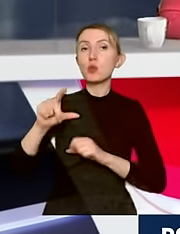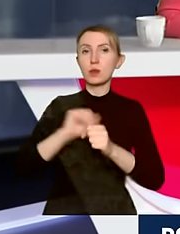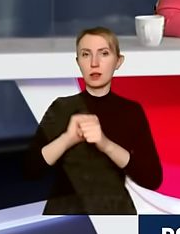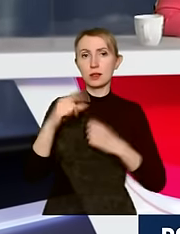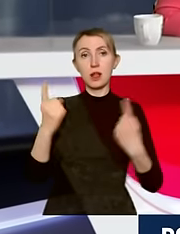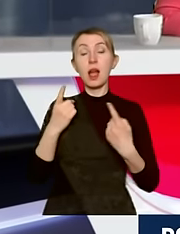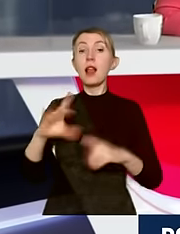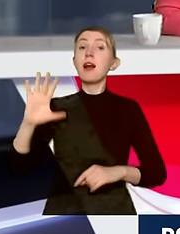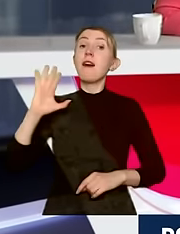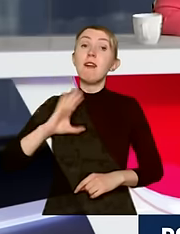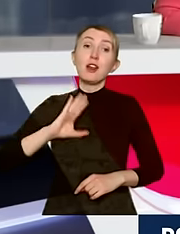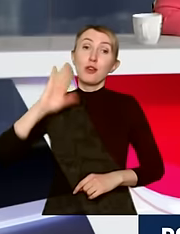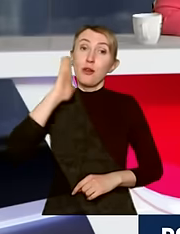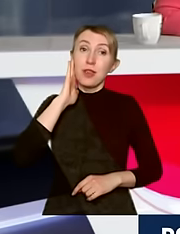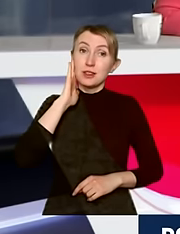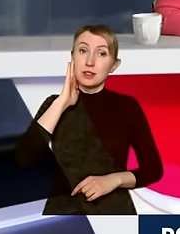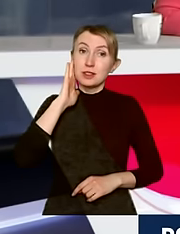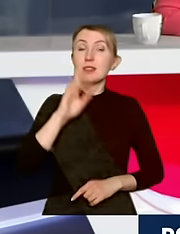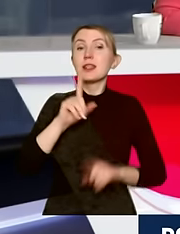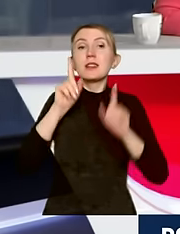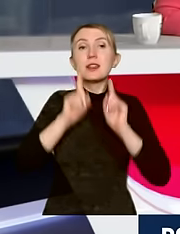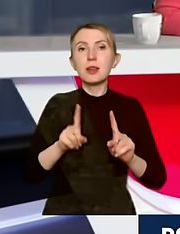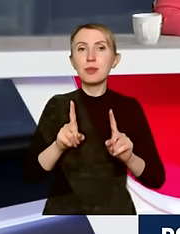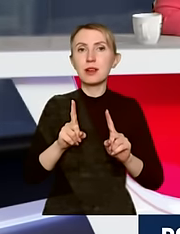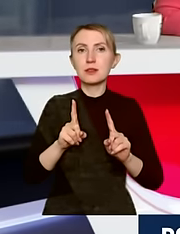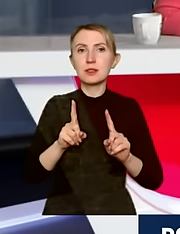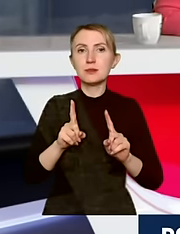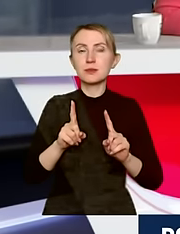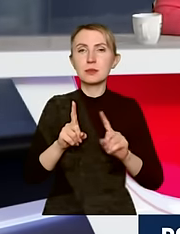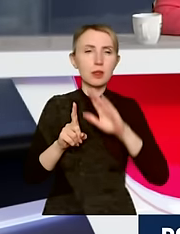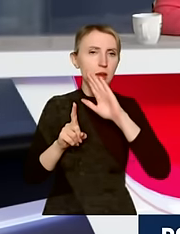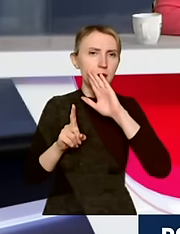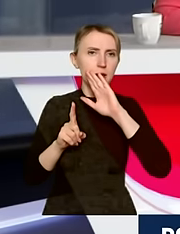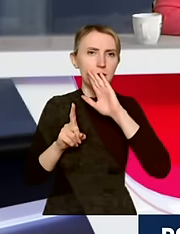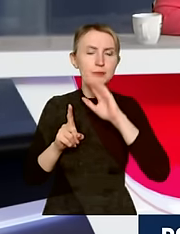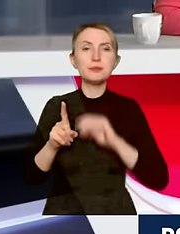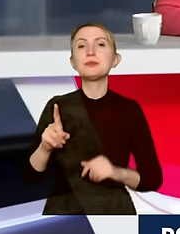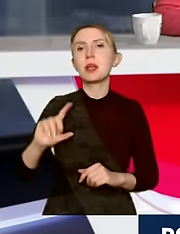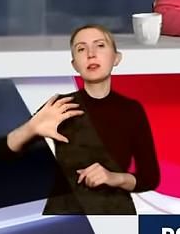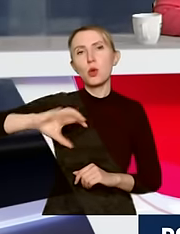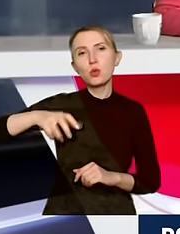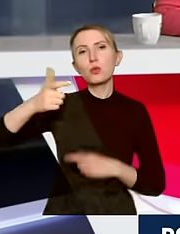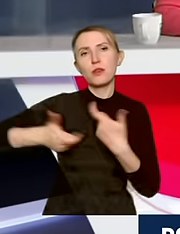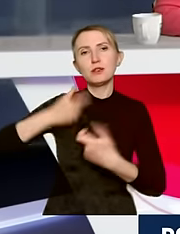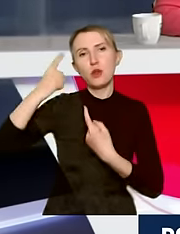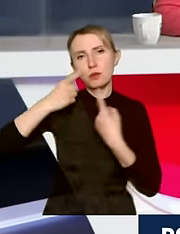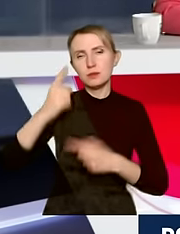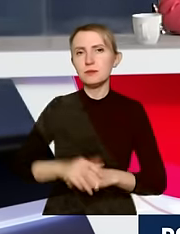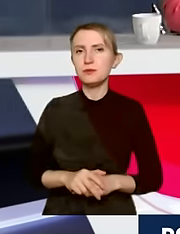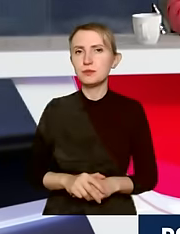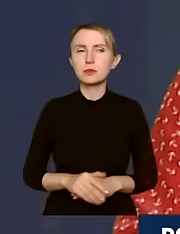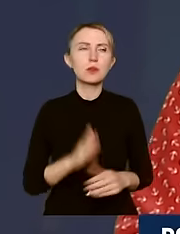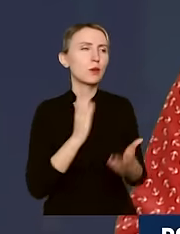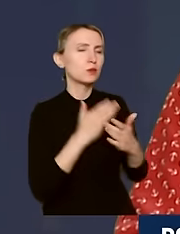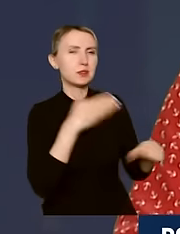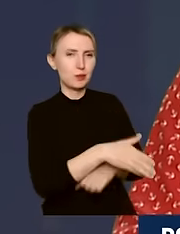Natomiast warto byłoby wiedzieć, co tak naprawdę to ugrupowanie ma na myśli. A to już jest po herbacie. Bo przecież